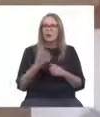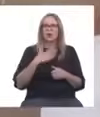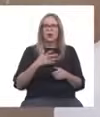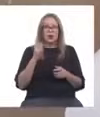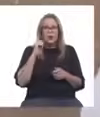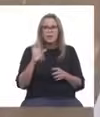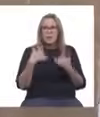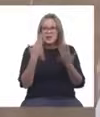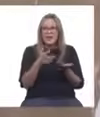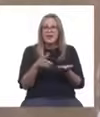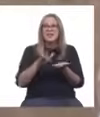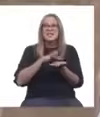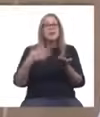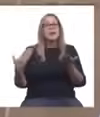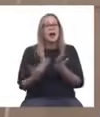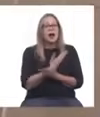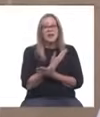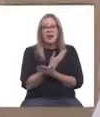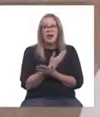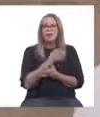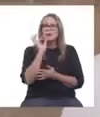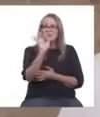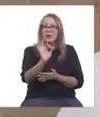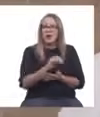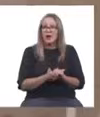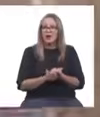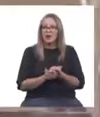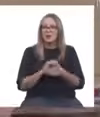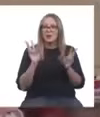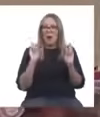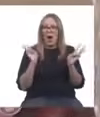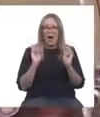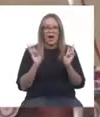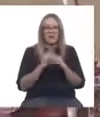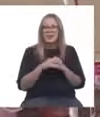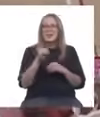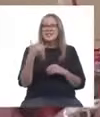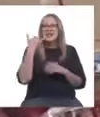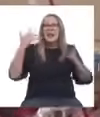זה אייפד חדש בשבילך. זה טלפון גדול.